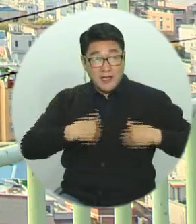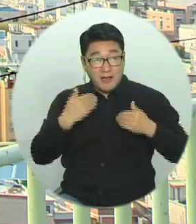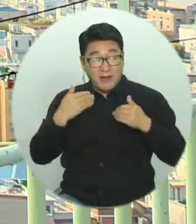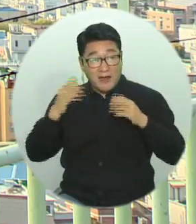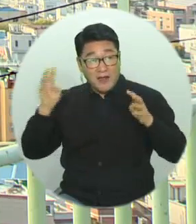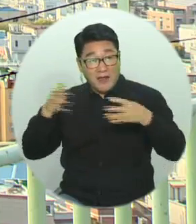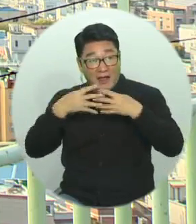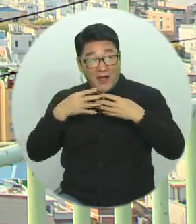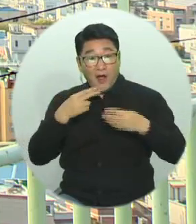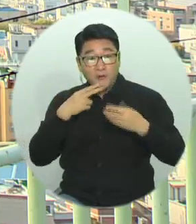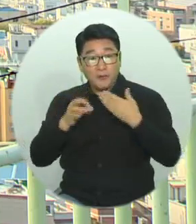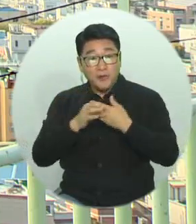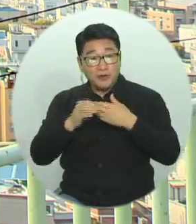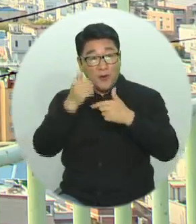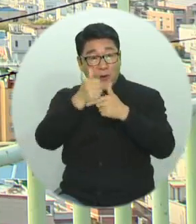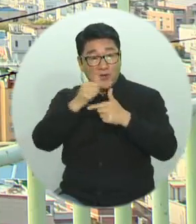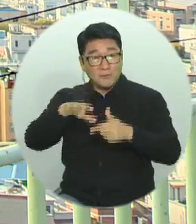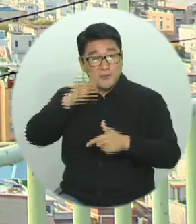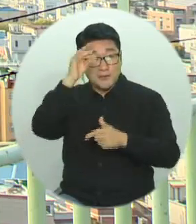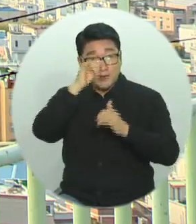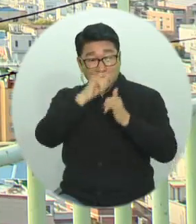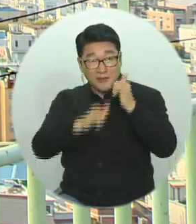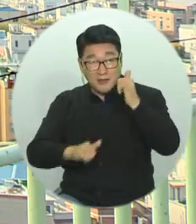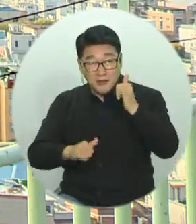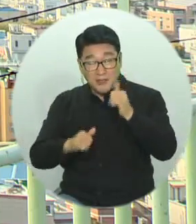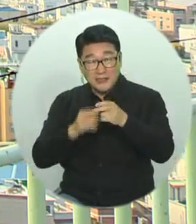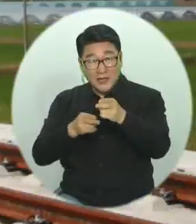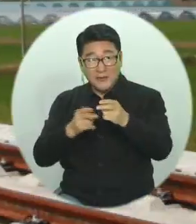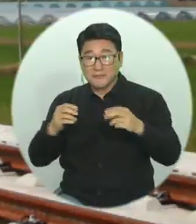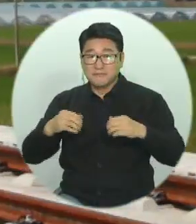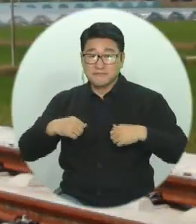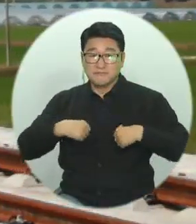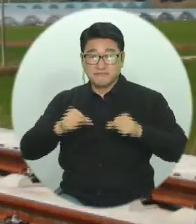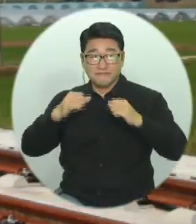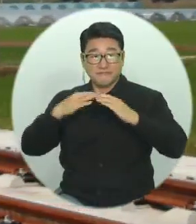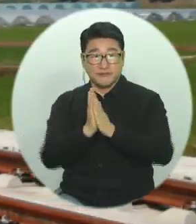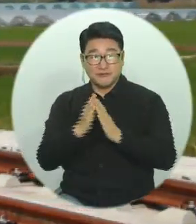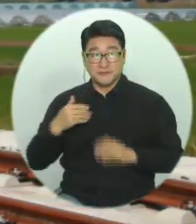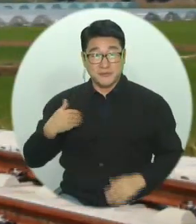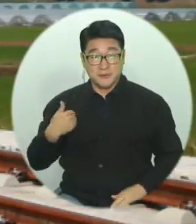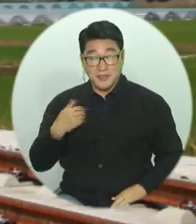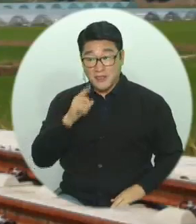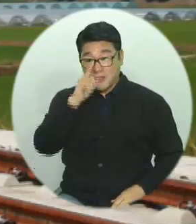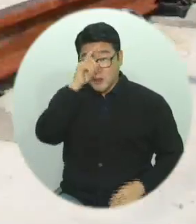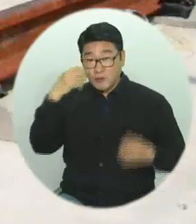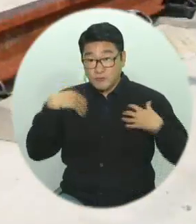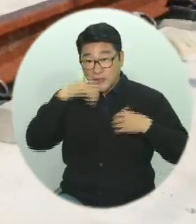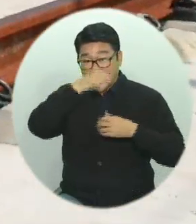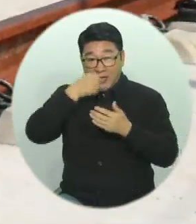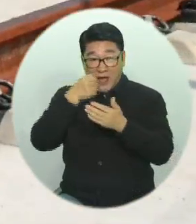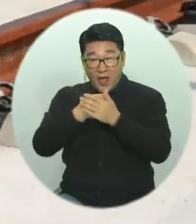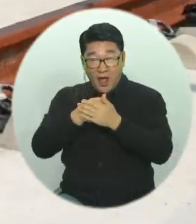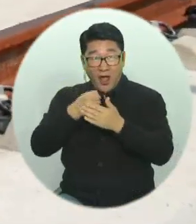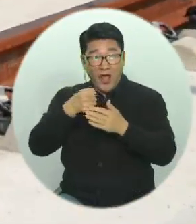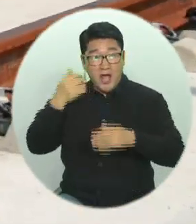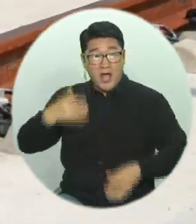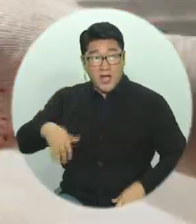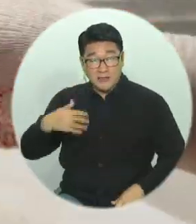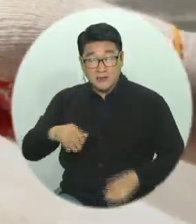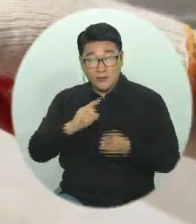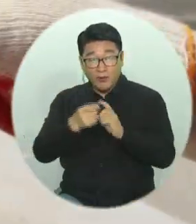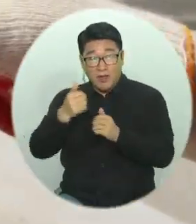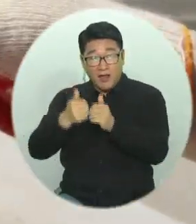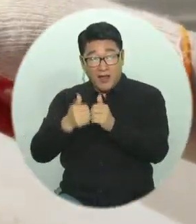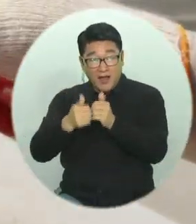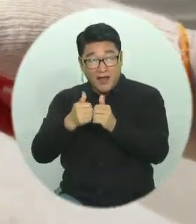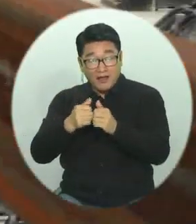되면 호남권 최초의 광역 출도 사업은 무산될 수 있습니다 정부의 예산 투입이 결정하기도 전에 두 자치 단체가 분열해